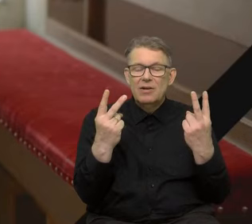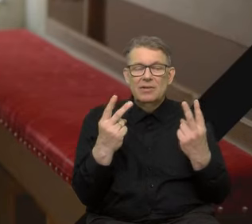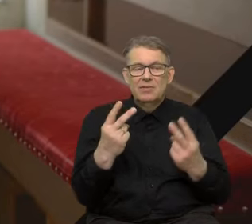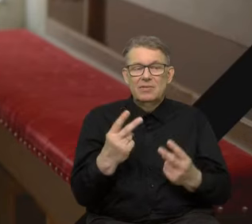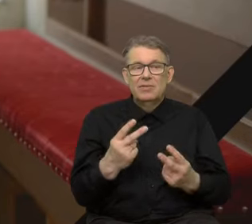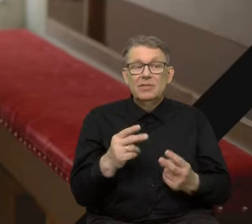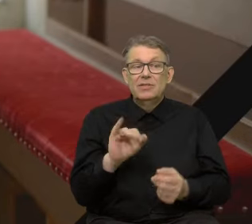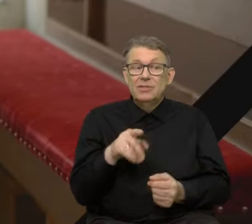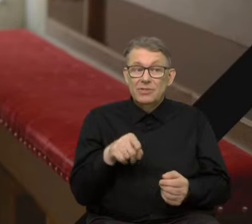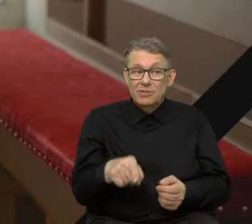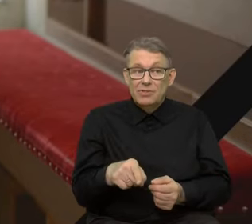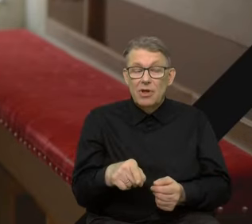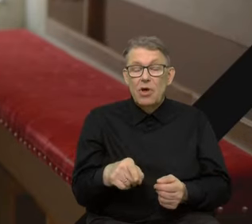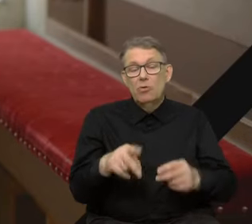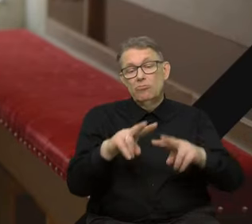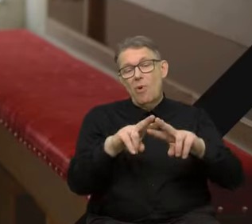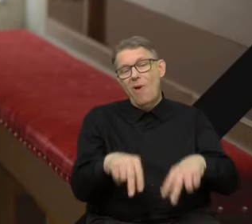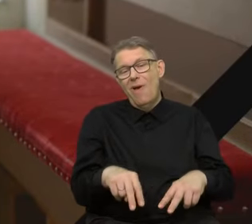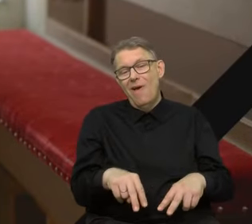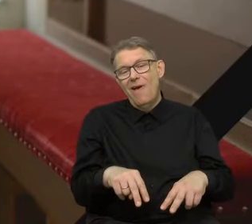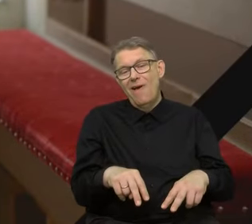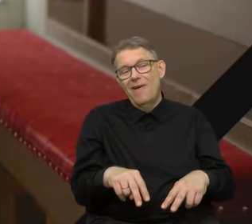I tak pozostało to.